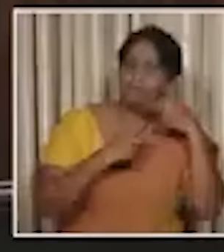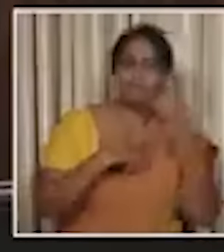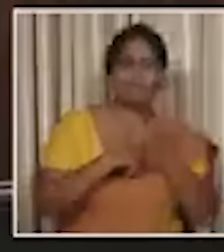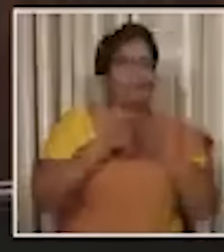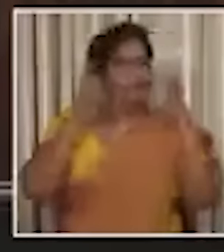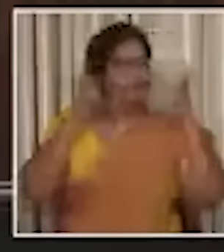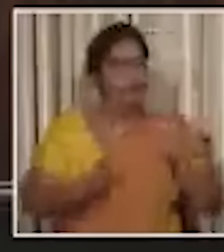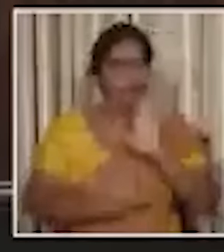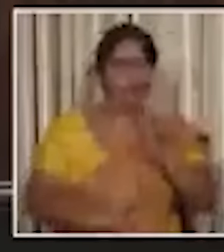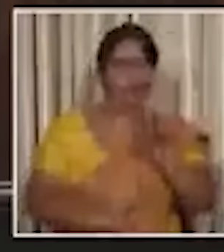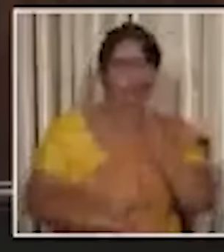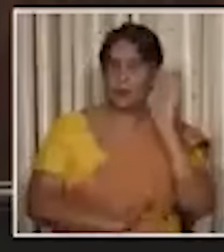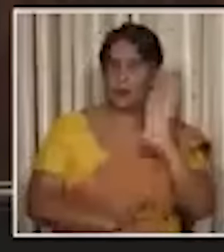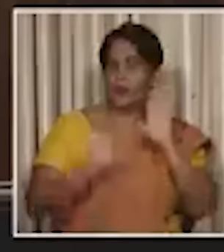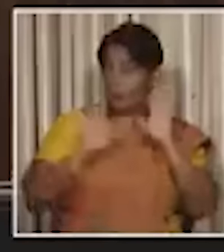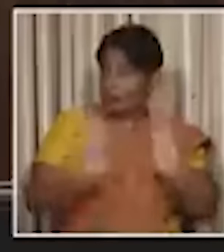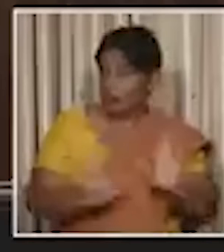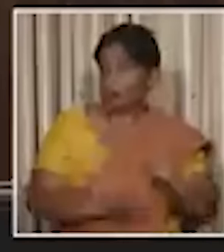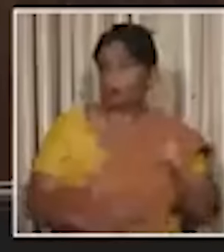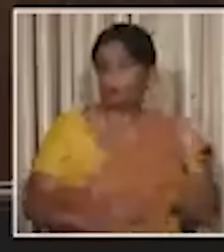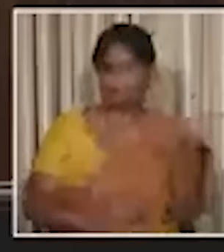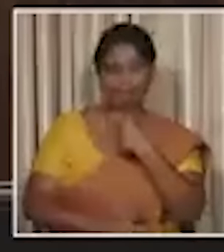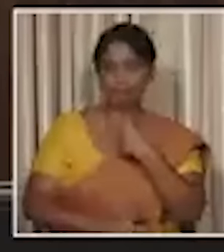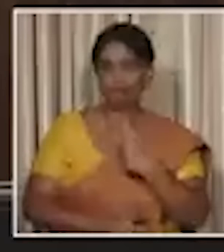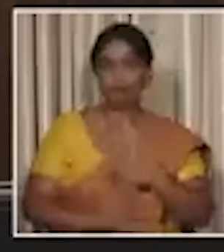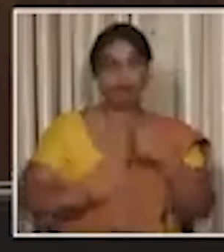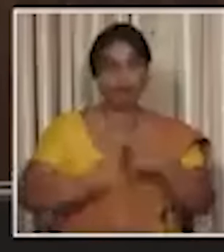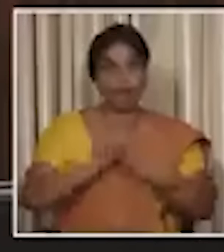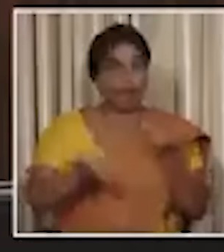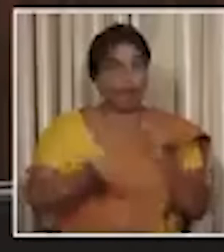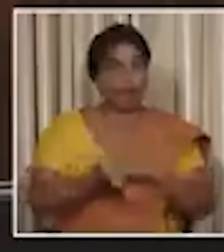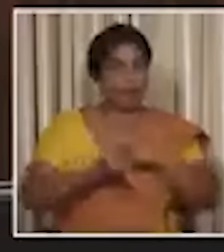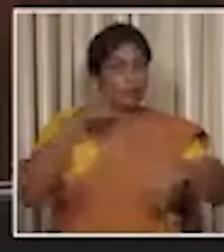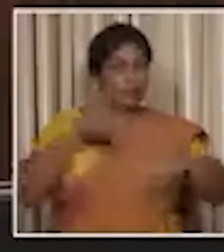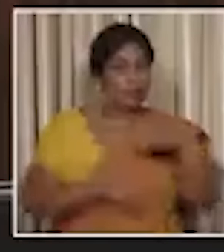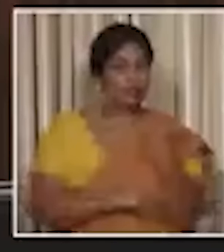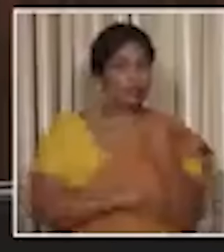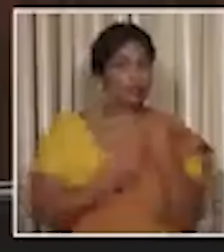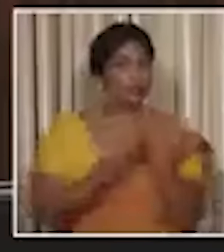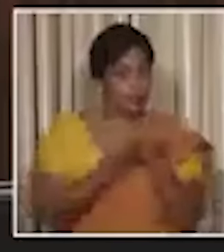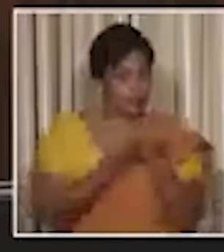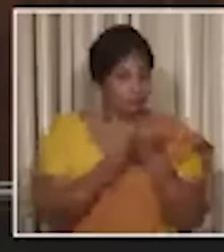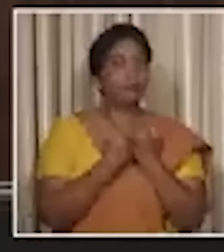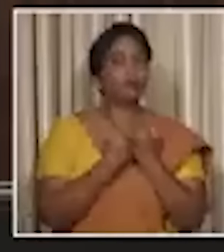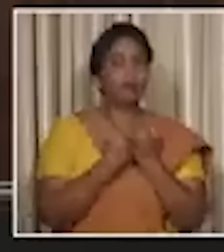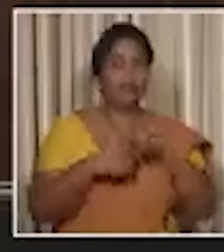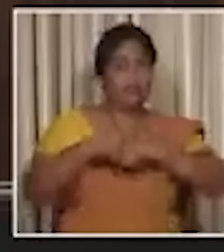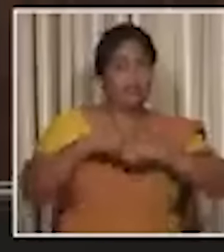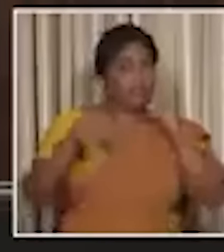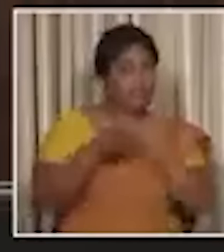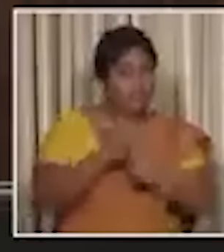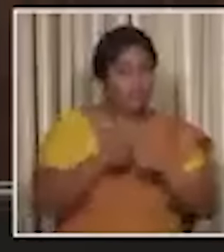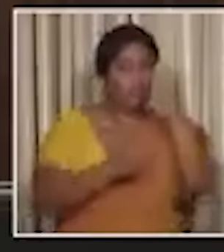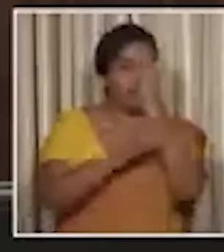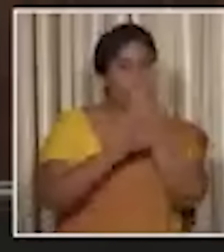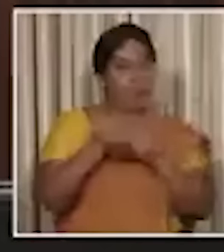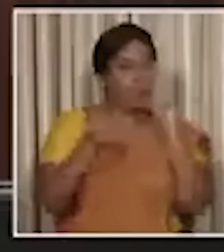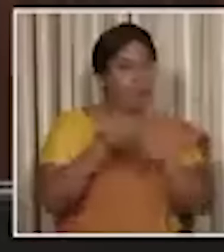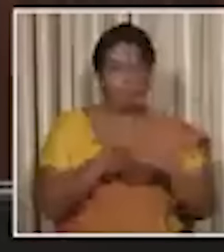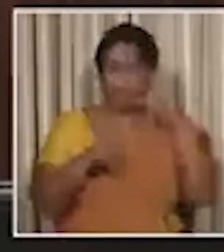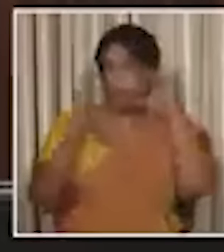என்பதை அவர்கள் உணர வேண்டும். ஆனாலும் கடந்த காலம் முழுவதும் என்ன நடந்திருக்கின்றது? சட்டம் தொடர்பாக மக்கள் மனதில் நம்பிக்கை இல்லை.